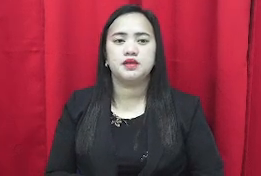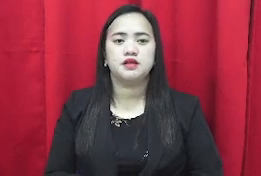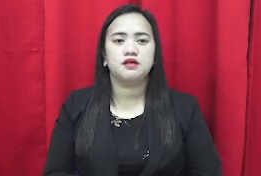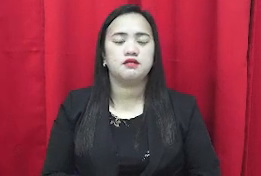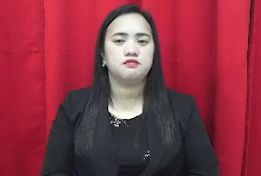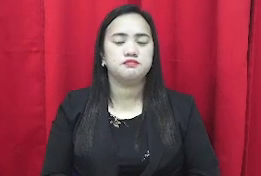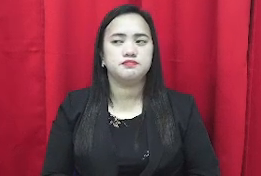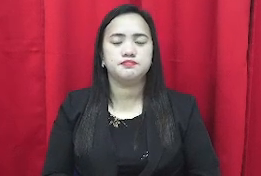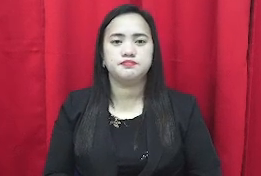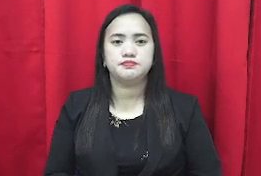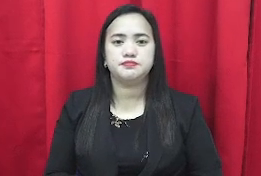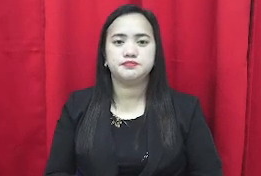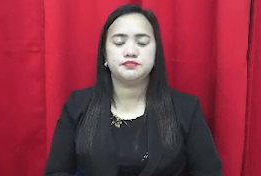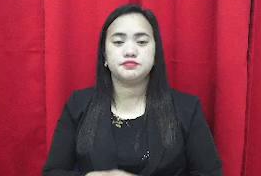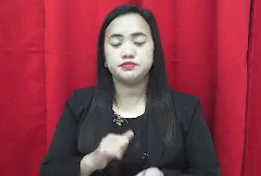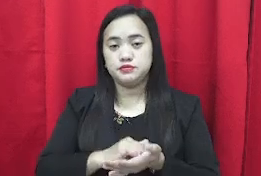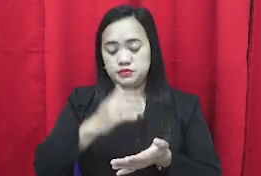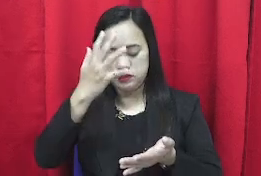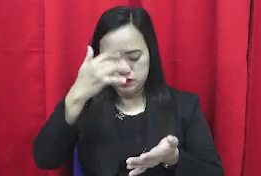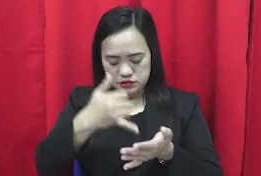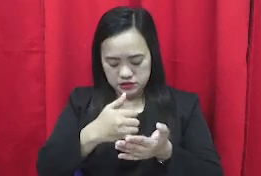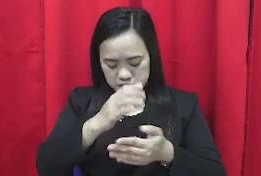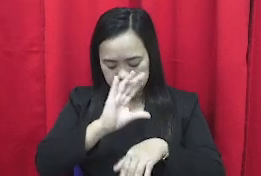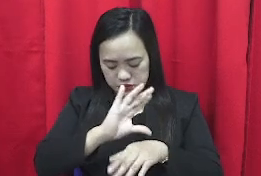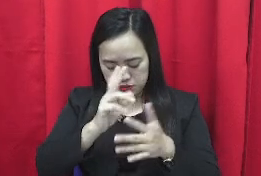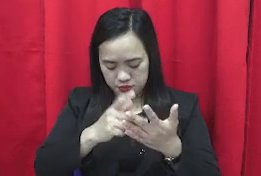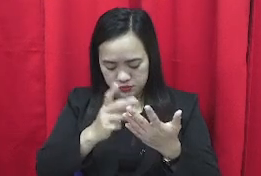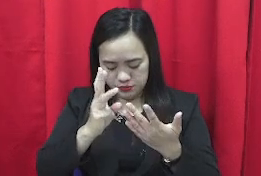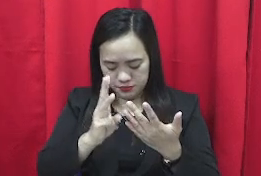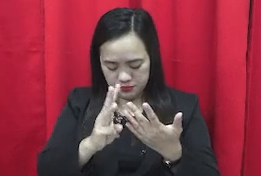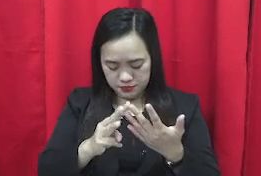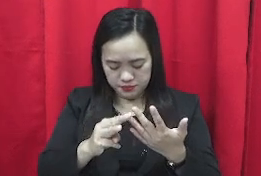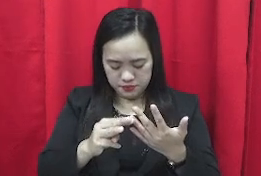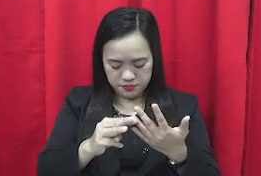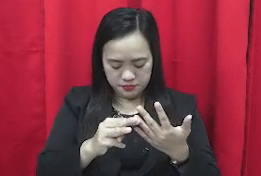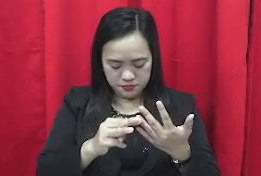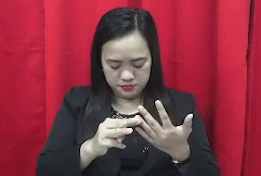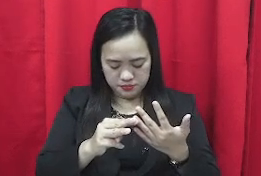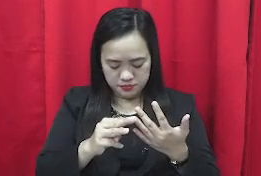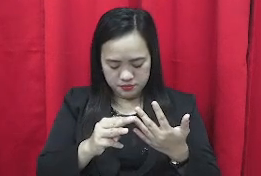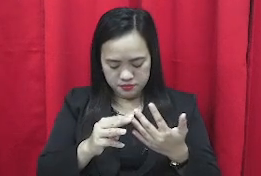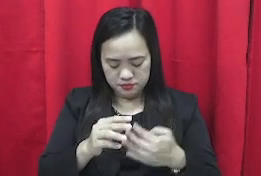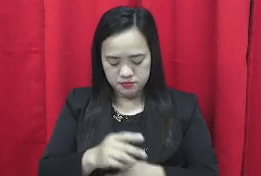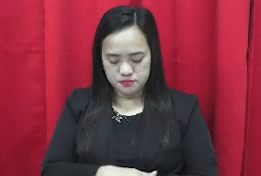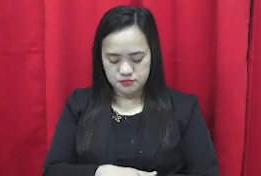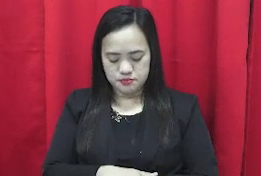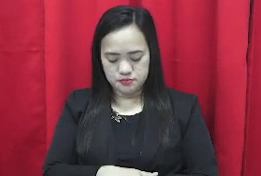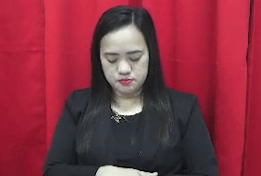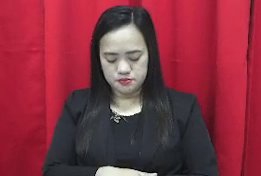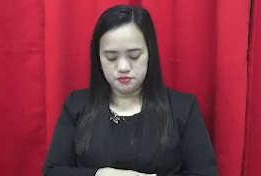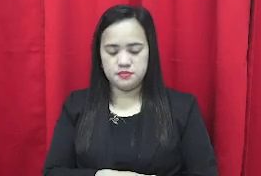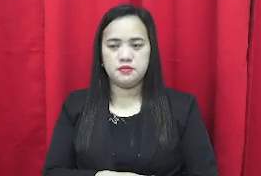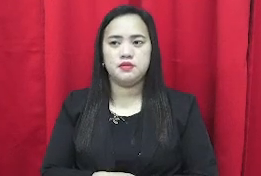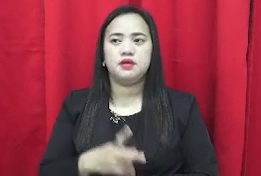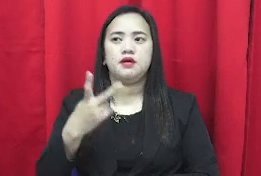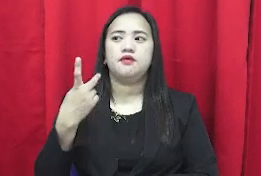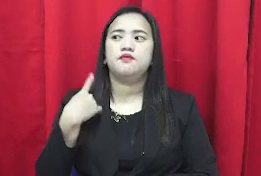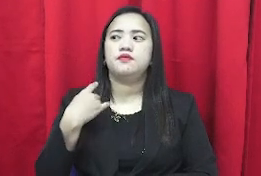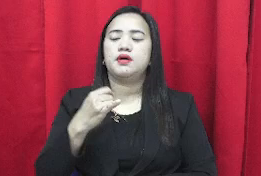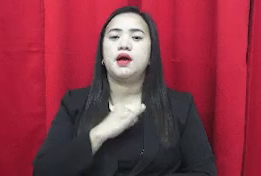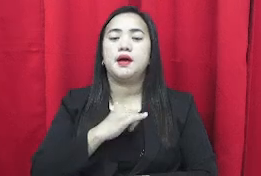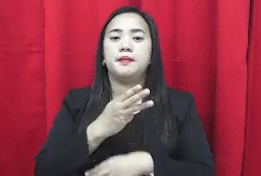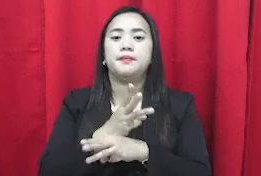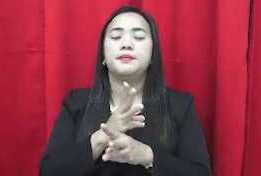pagkakilala sa Diyos kaya in this ah program mga kapatid na meron tayo abay sinisiguro ko po bilang isang